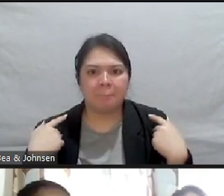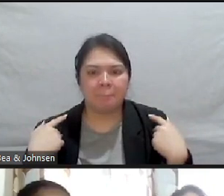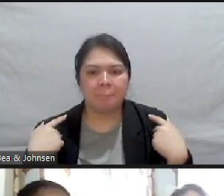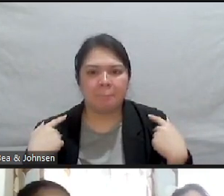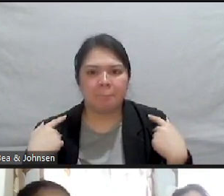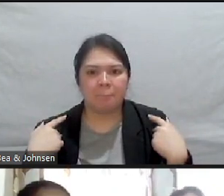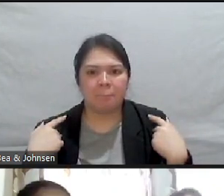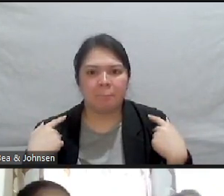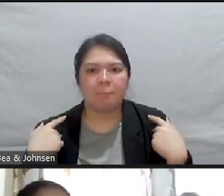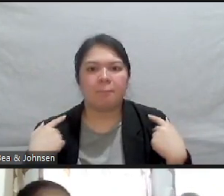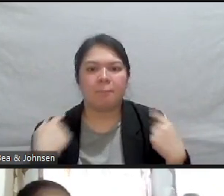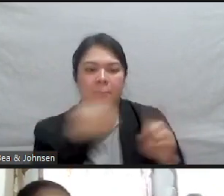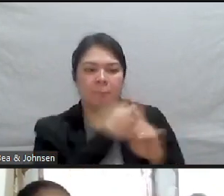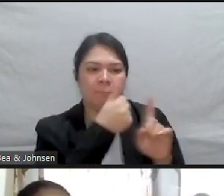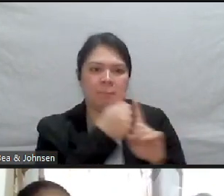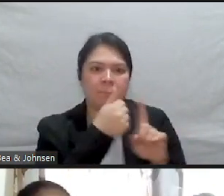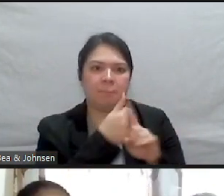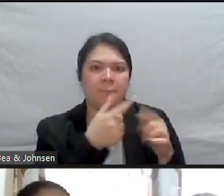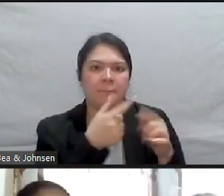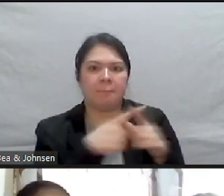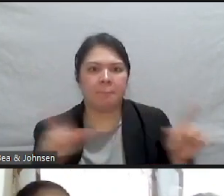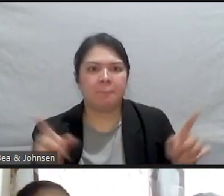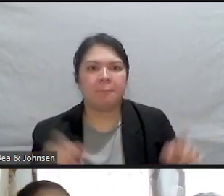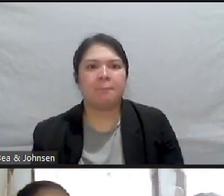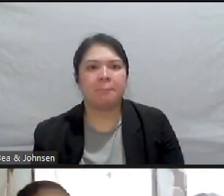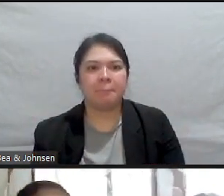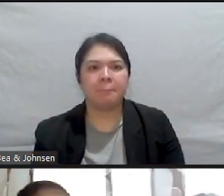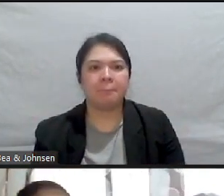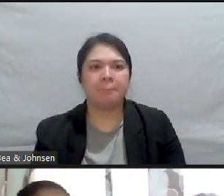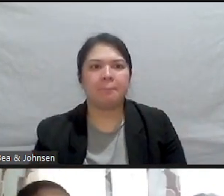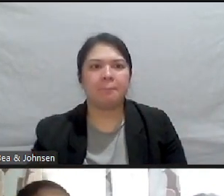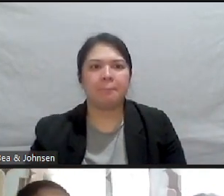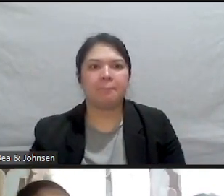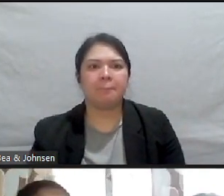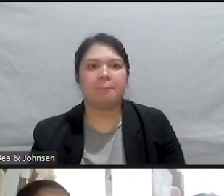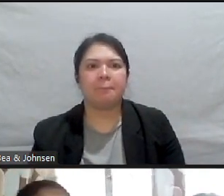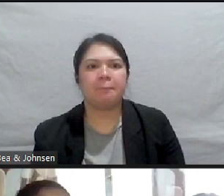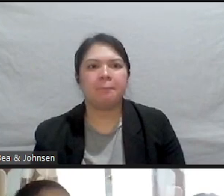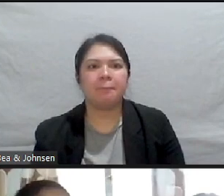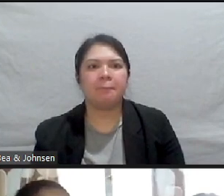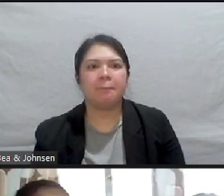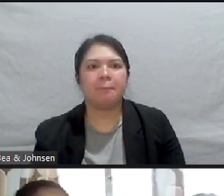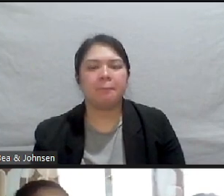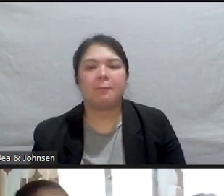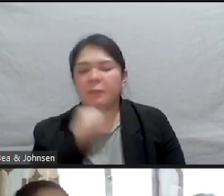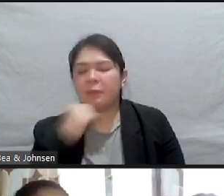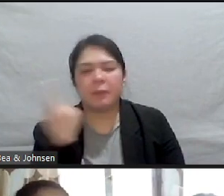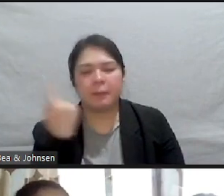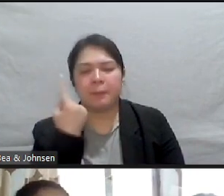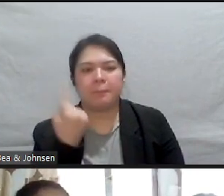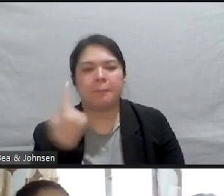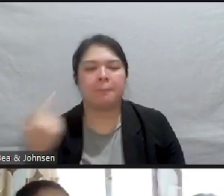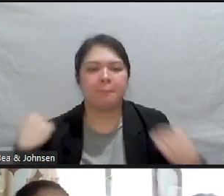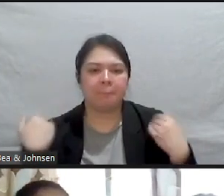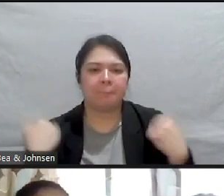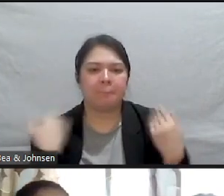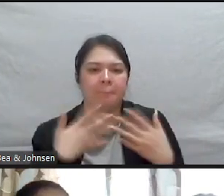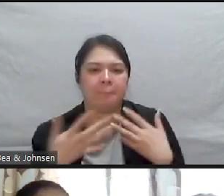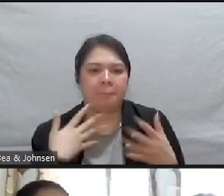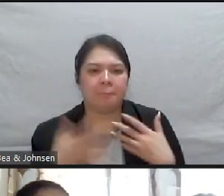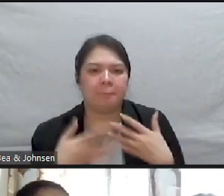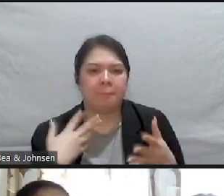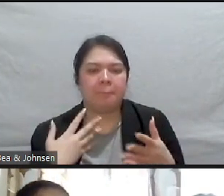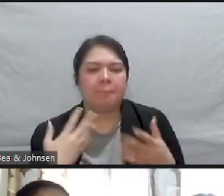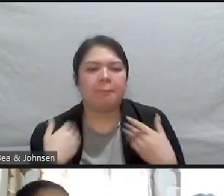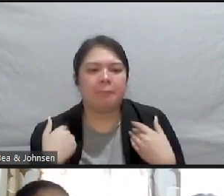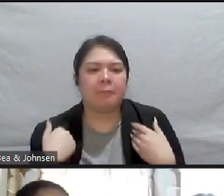yung sariling wika ang ginagamit, no? And these are not only kabataan, no? Even yung adults, no? Yung ating adult